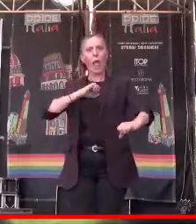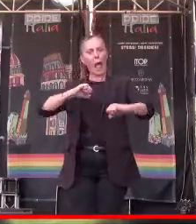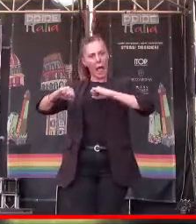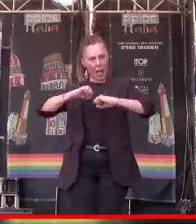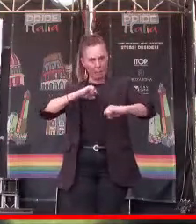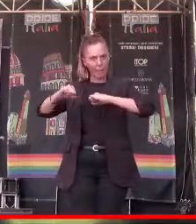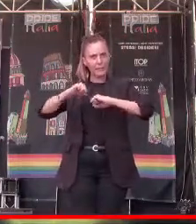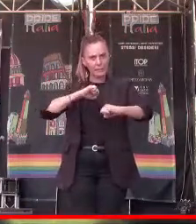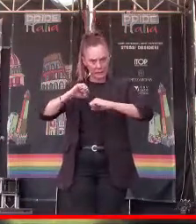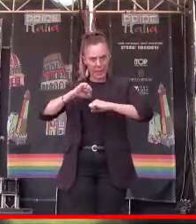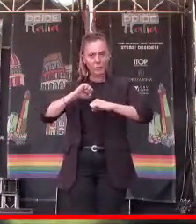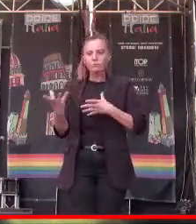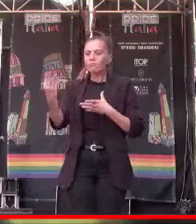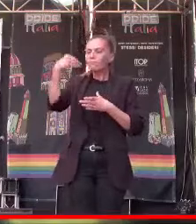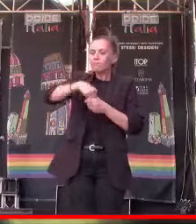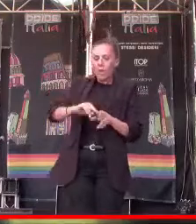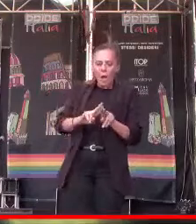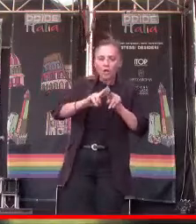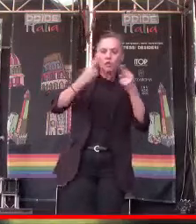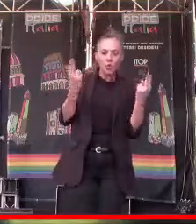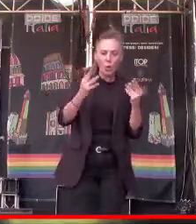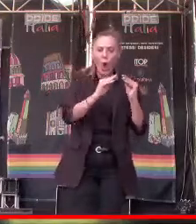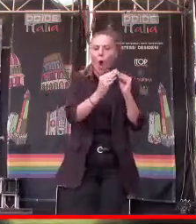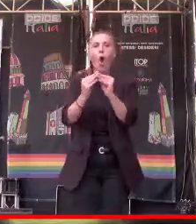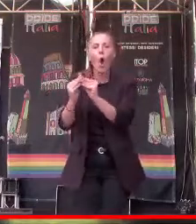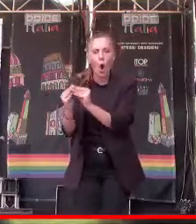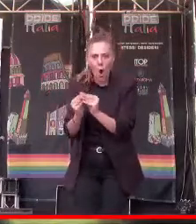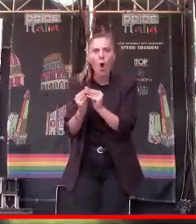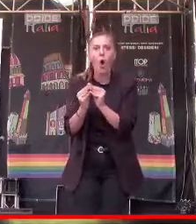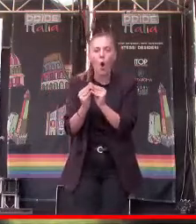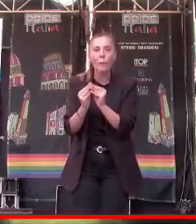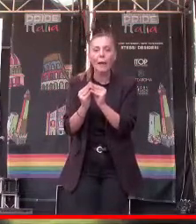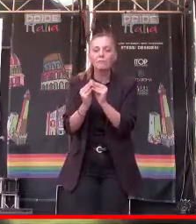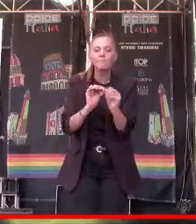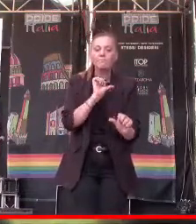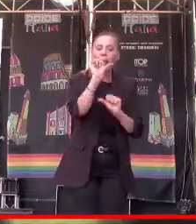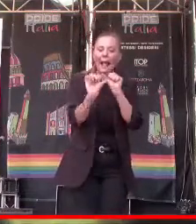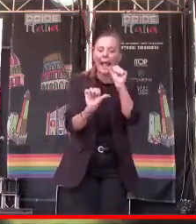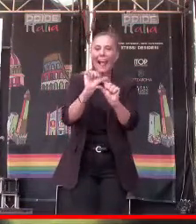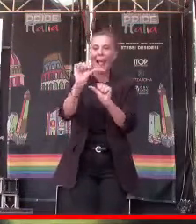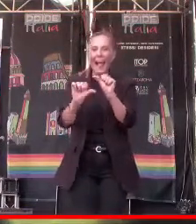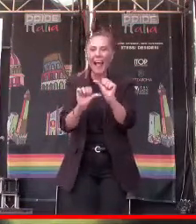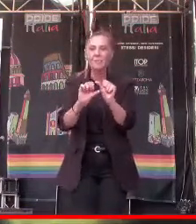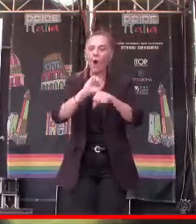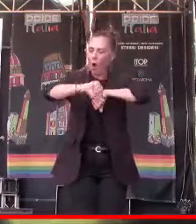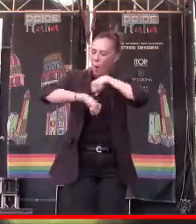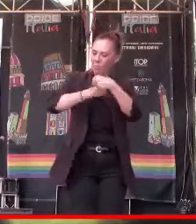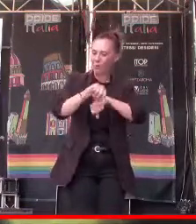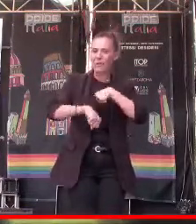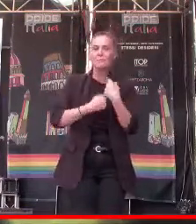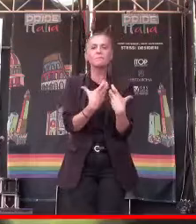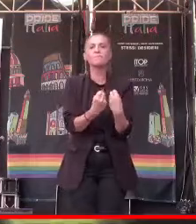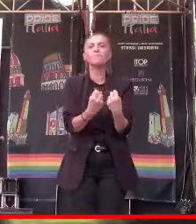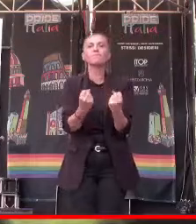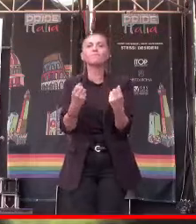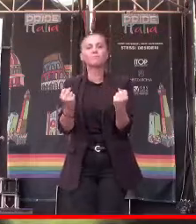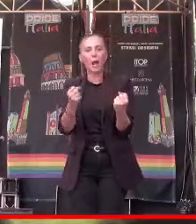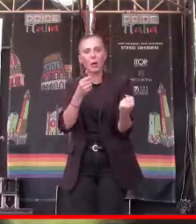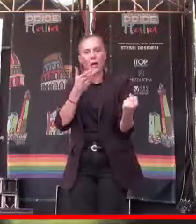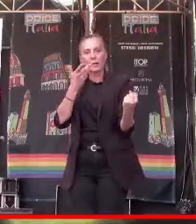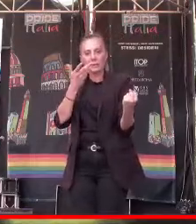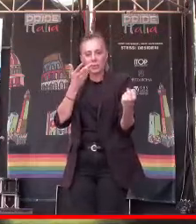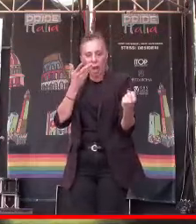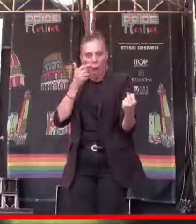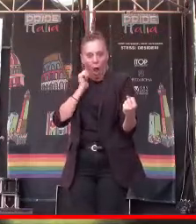per scoprire insieme in che modo è possibile cambiare con gesti abbastanza pratici, che ognuno può